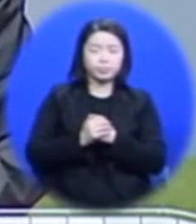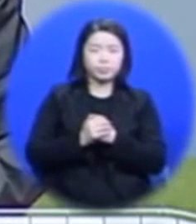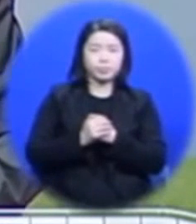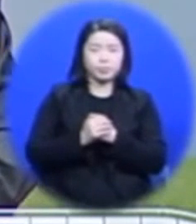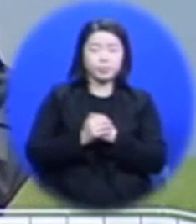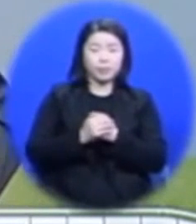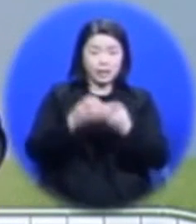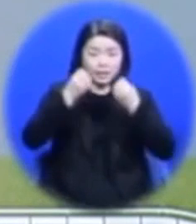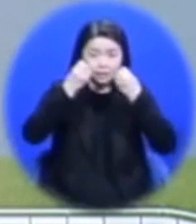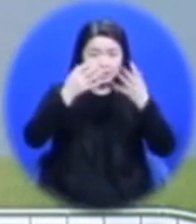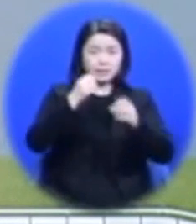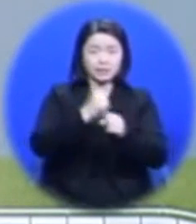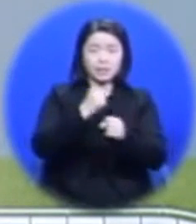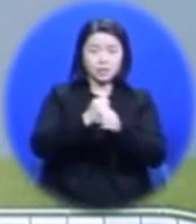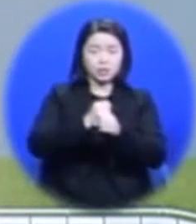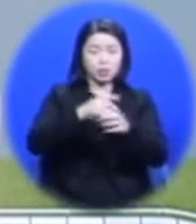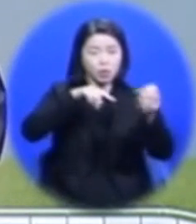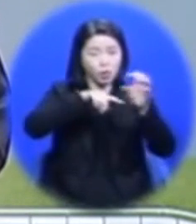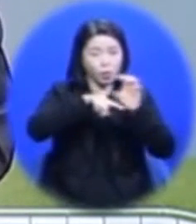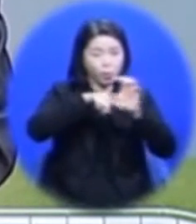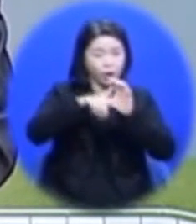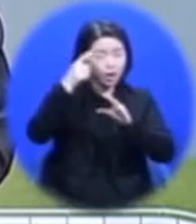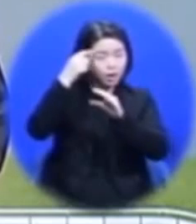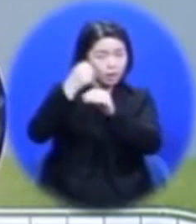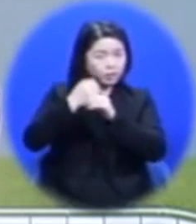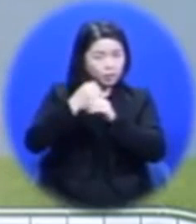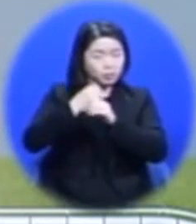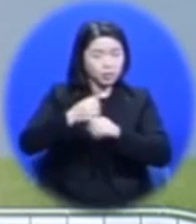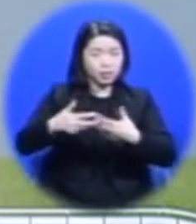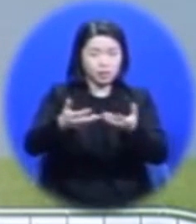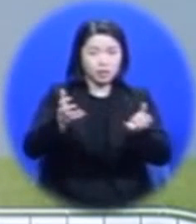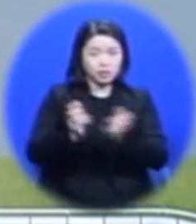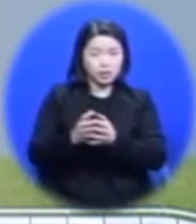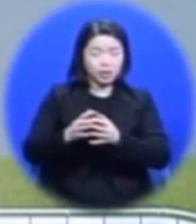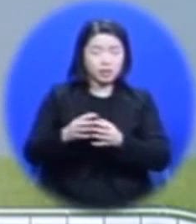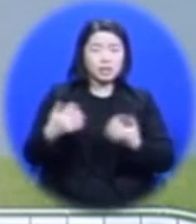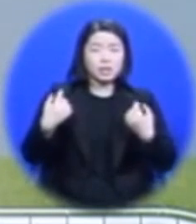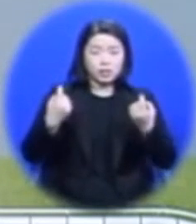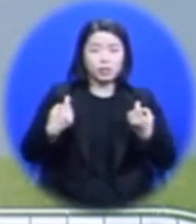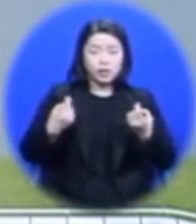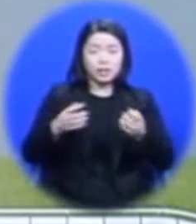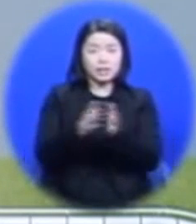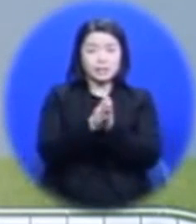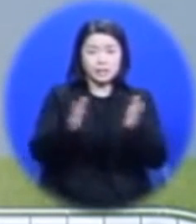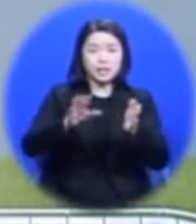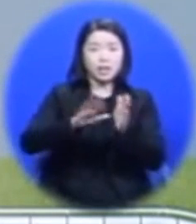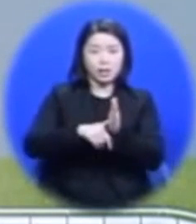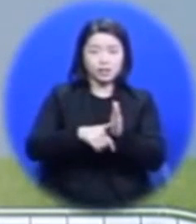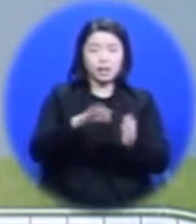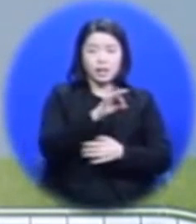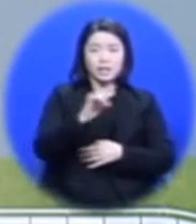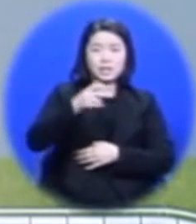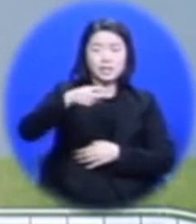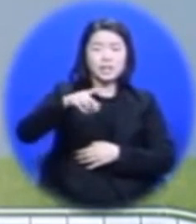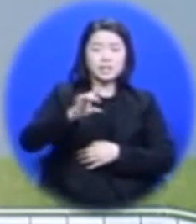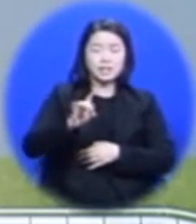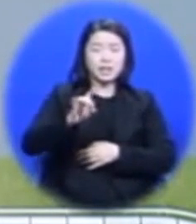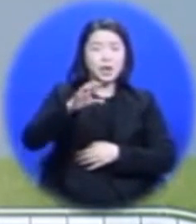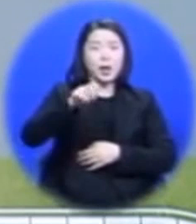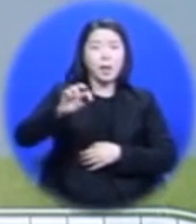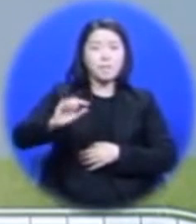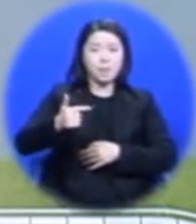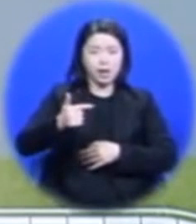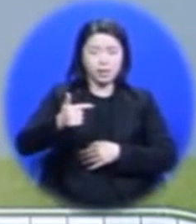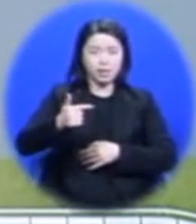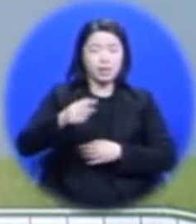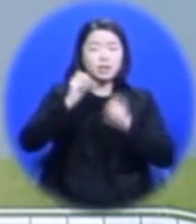창조 과학 탐사단 여행을 시작할 때 그때 이재만 선교사님이 불쑥 던진